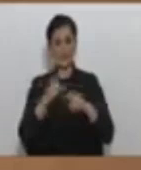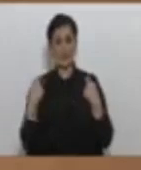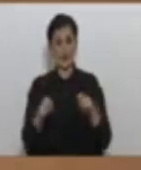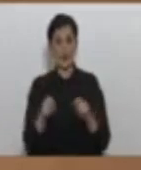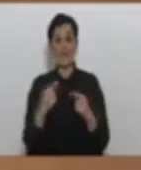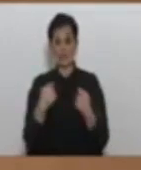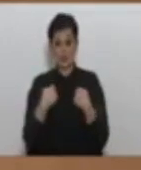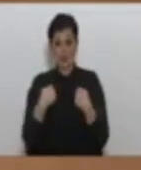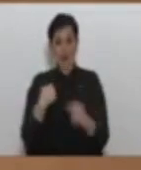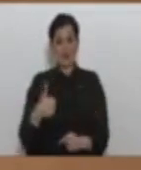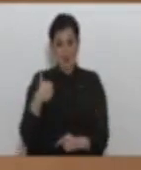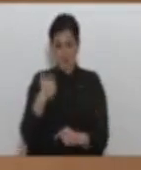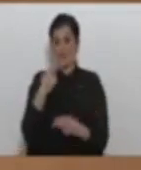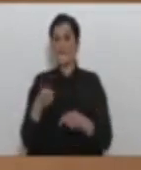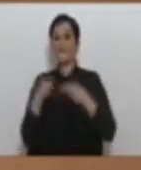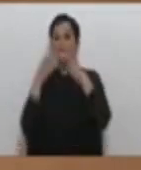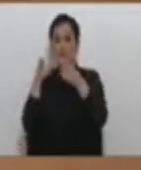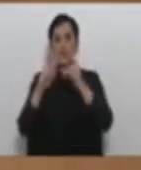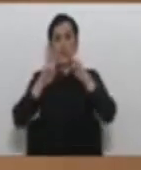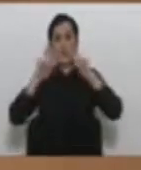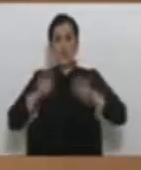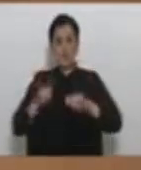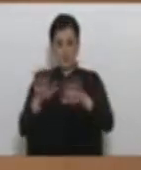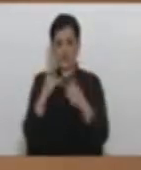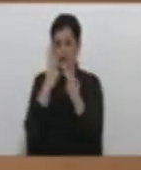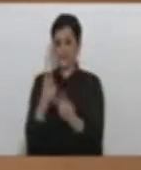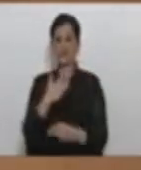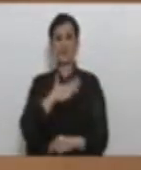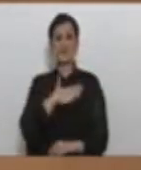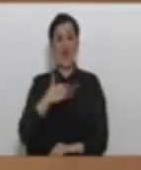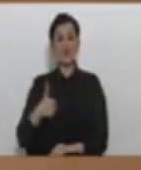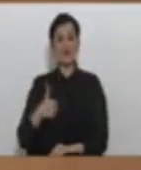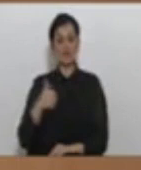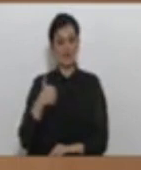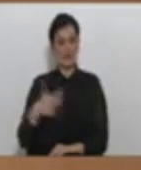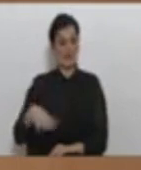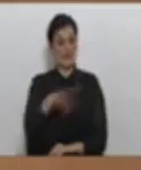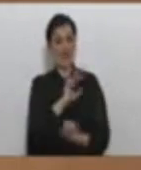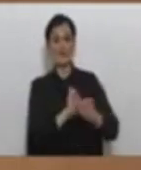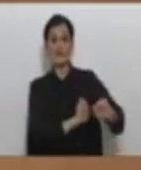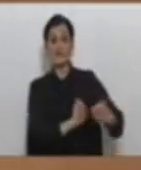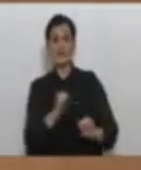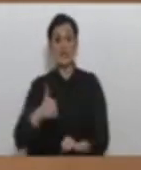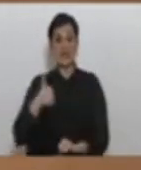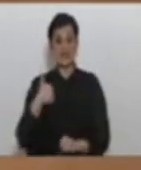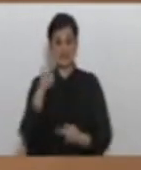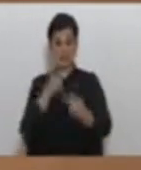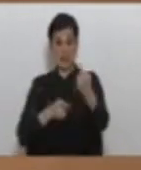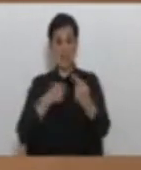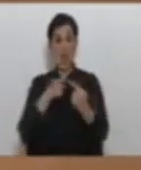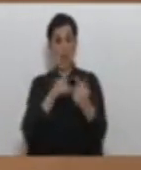ჩვენი ვიზიტისას უკრაინაში, სადაც ჩვენი ქვეყნის ღირსებას ვიცავდით, რადგან ღირსებისთვის მებრძოლი